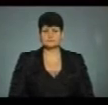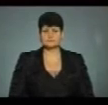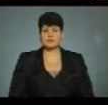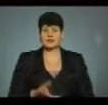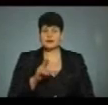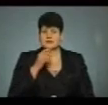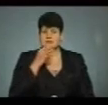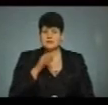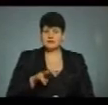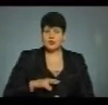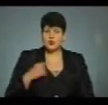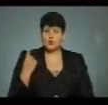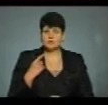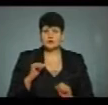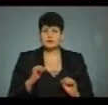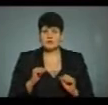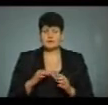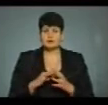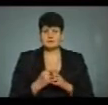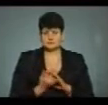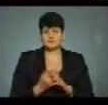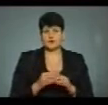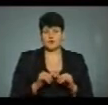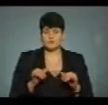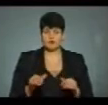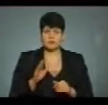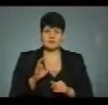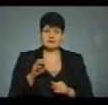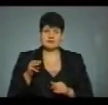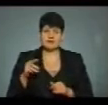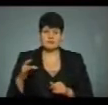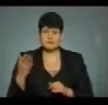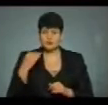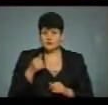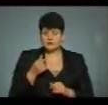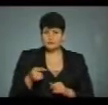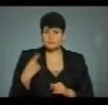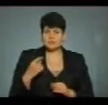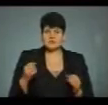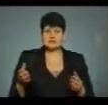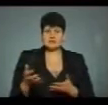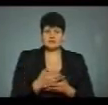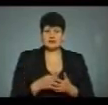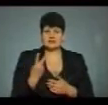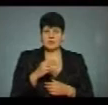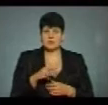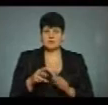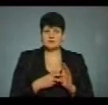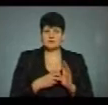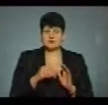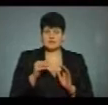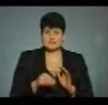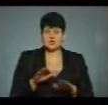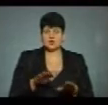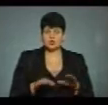Як повідомив директор обласного департаменту агропромислового розвитку Володимир Стахів, торік на Тернопільщині зібрали 2 мільйони 700 тисяч тонн